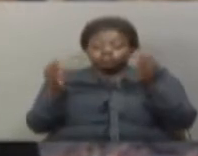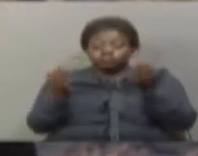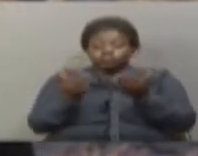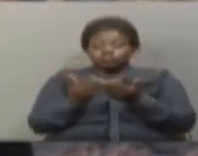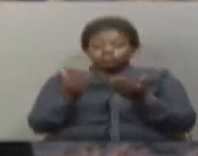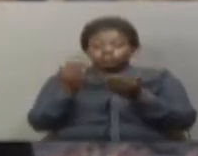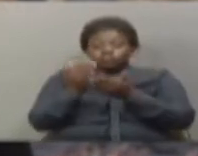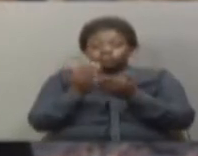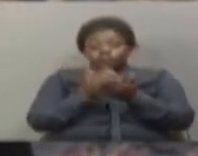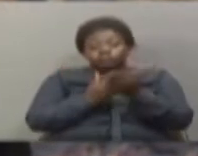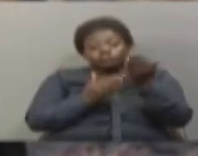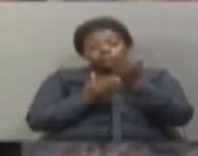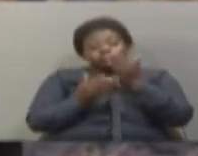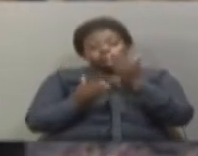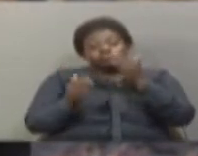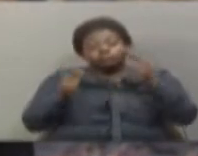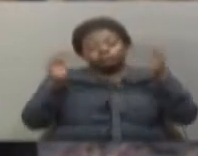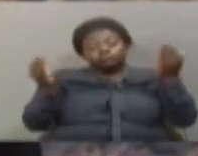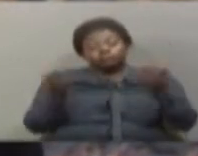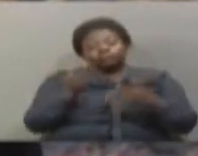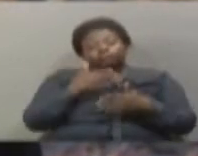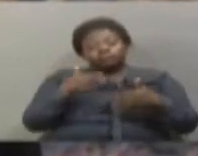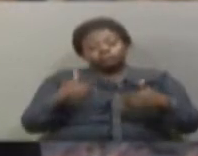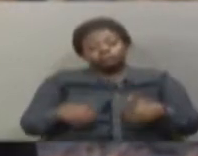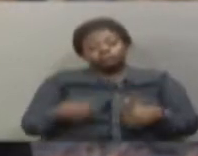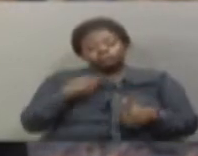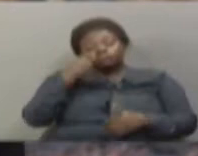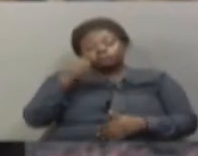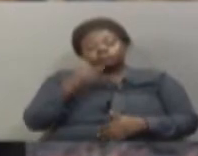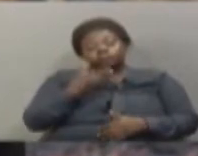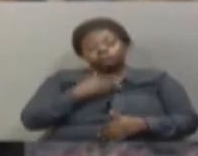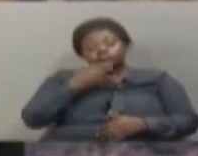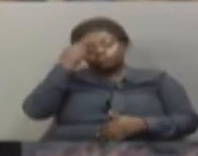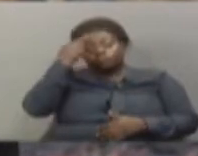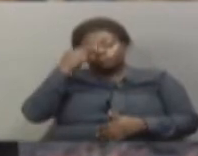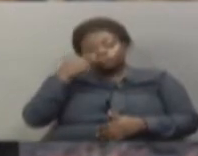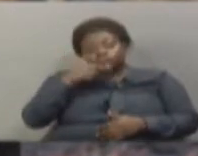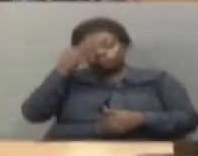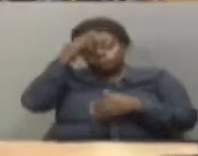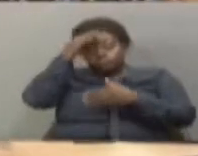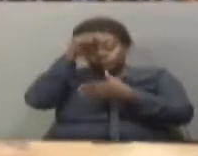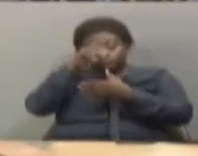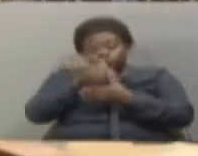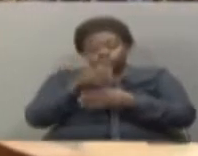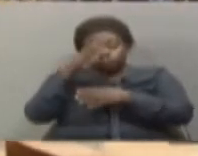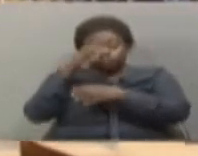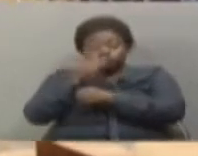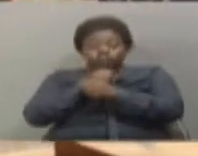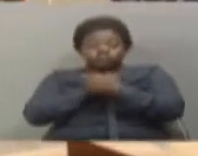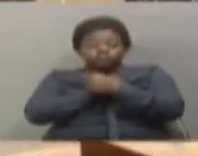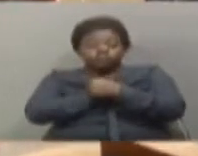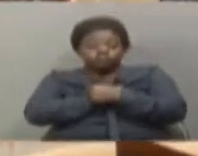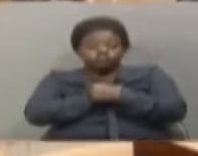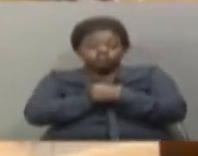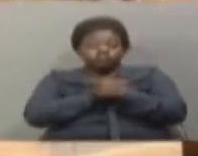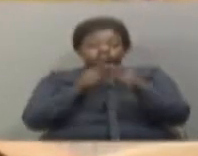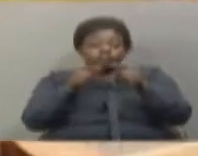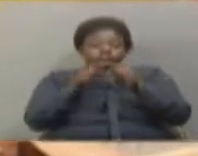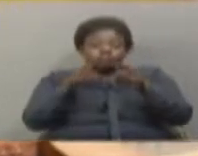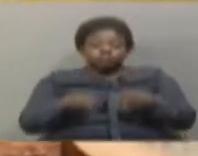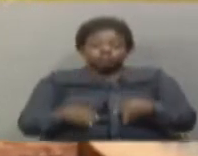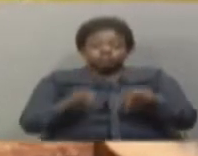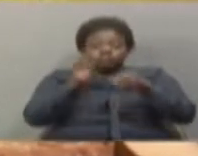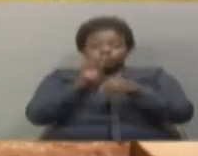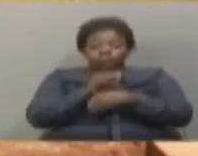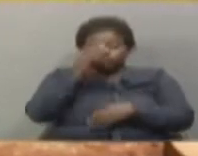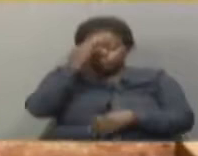obuweereza bw'ensi bwetaaga omuvubuka oyo alina eddiini, alina okukkiriza, alina okwagala. Mu ngeri emu ekereziya Katolika mu